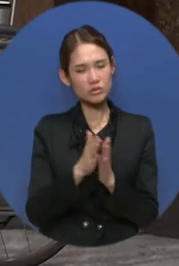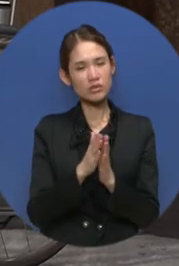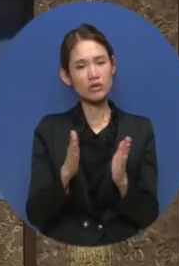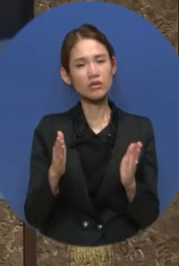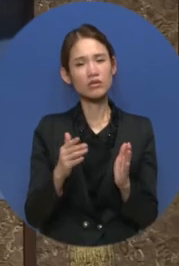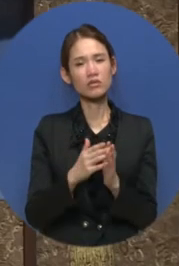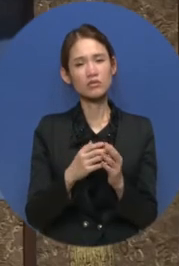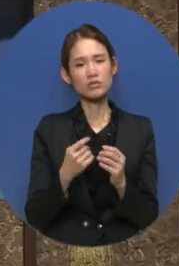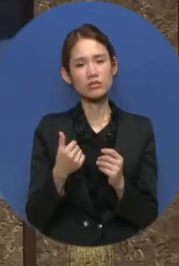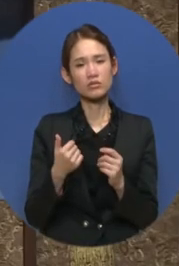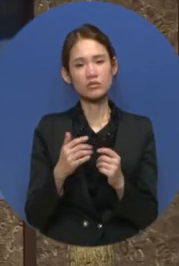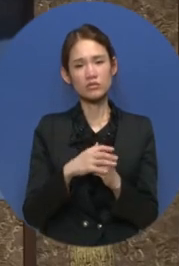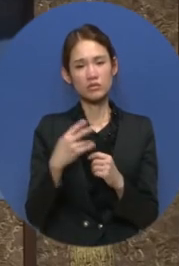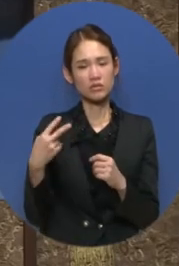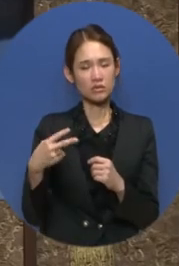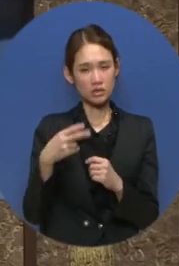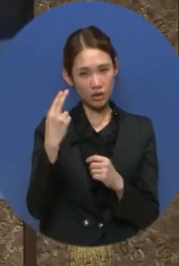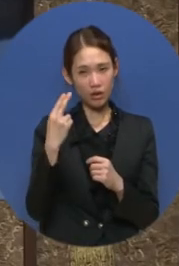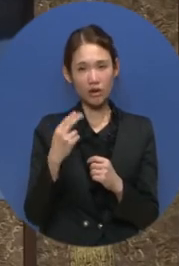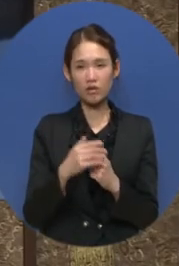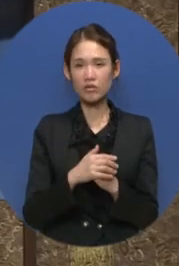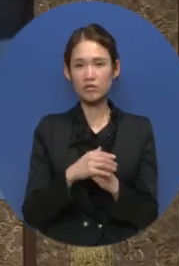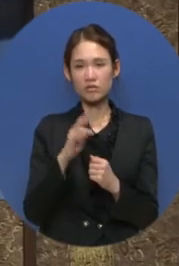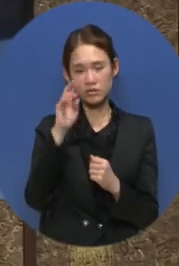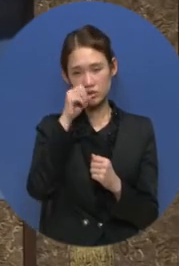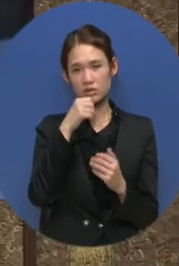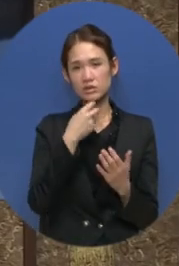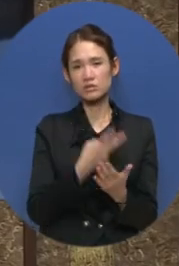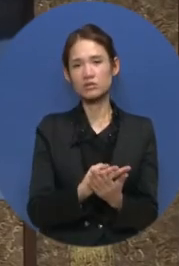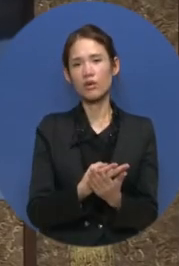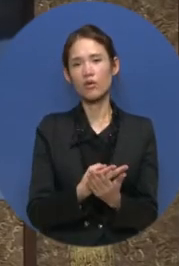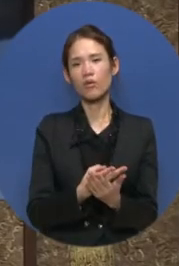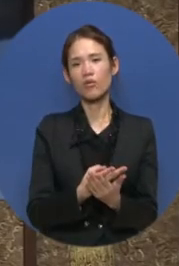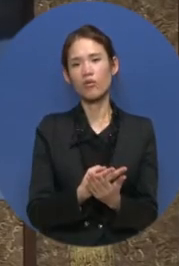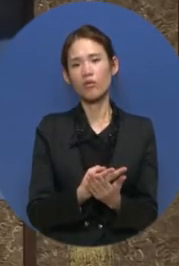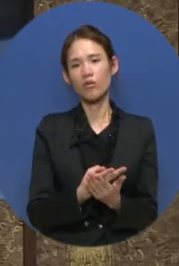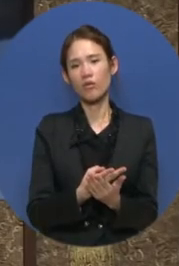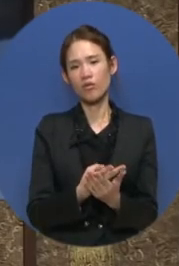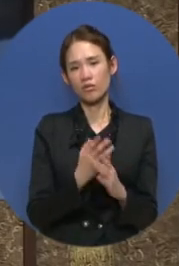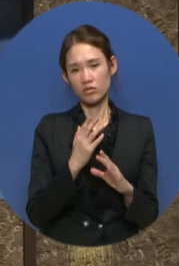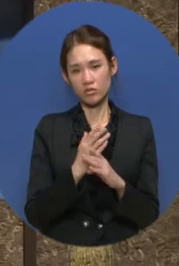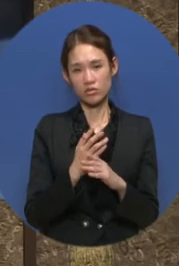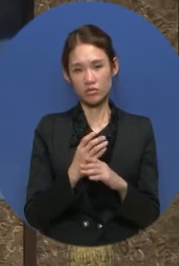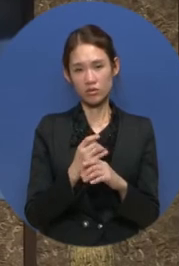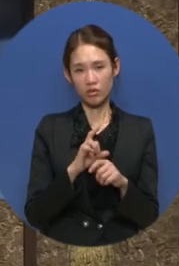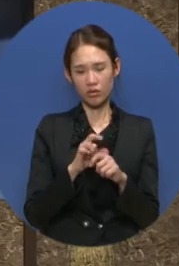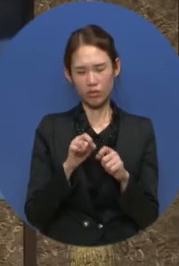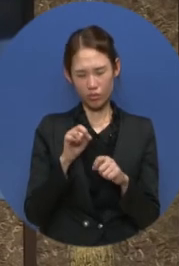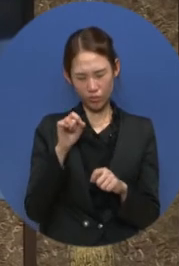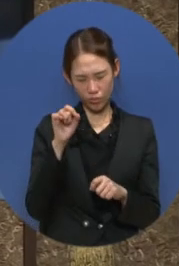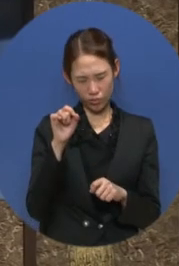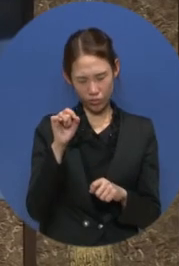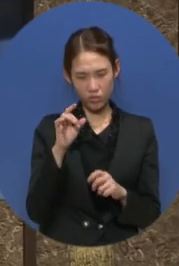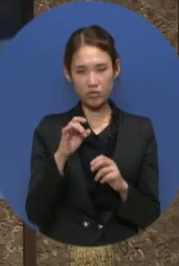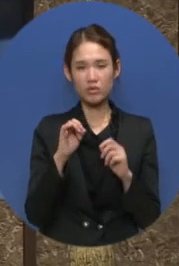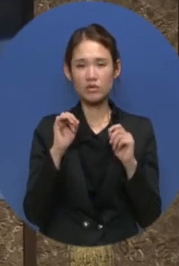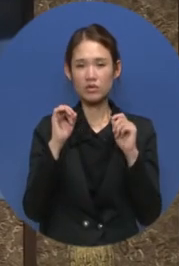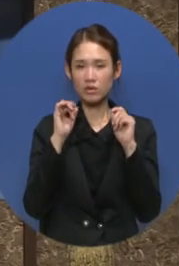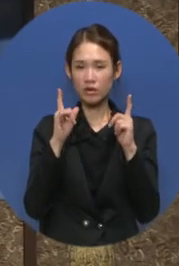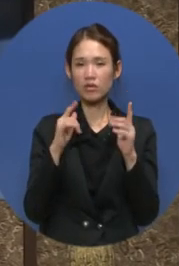서서히 하더니 딱 끊기는 거죠. 네. 그러다 기절한 거죠. 네. 기절했다가 또 한참 이제